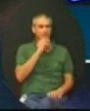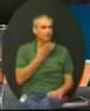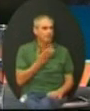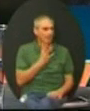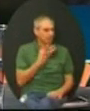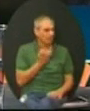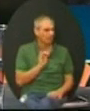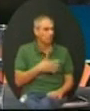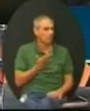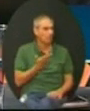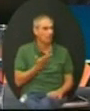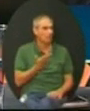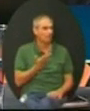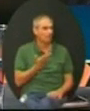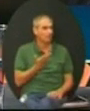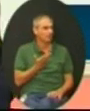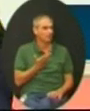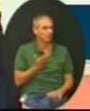איזה 400 אלף?